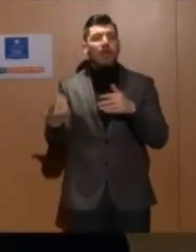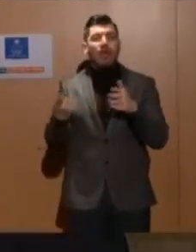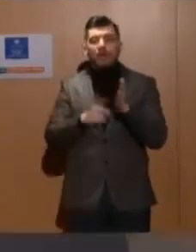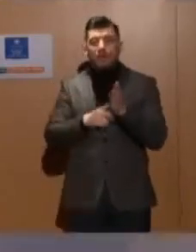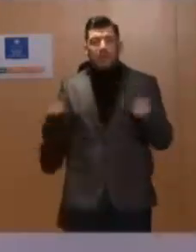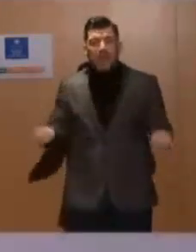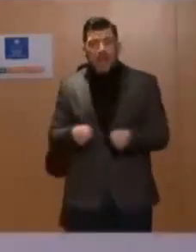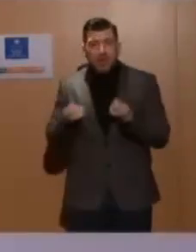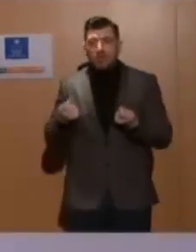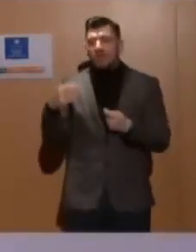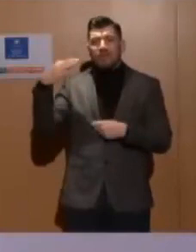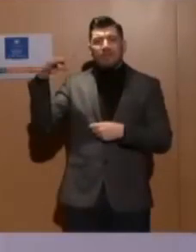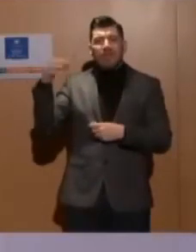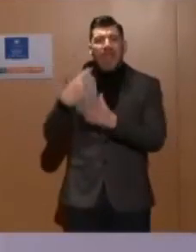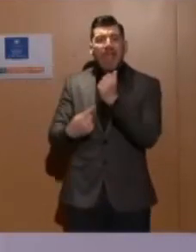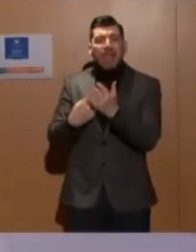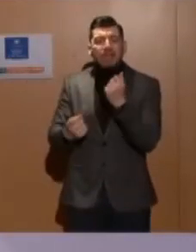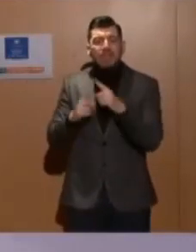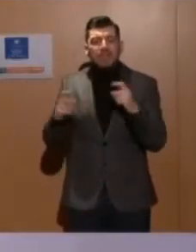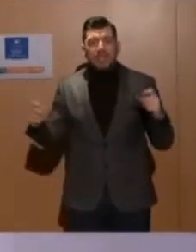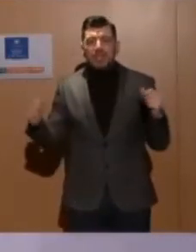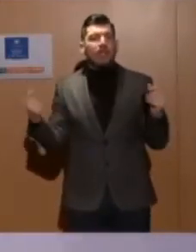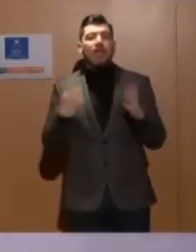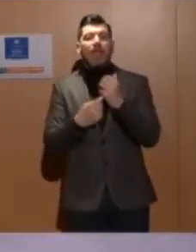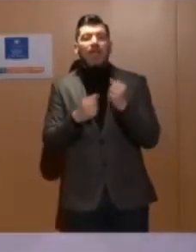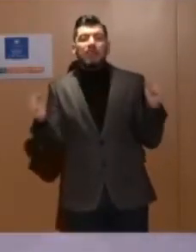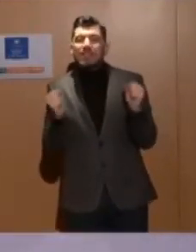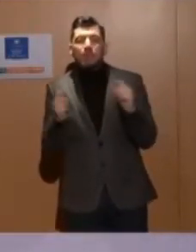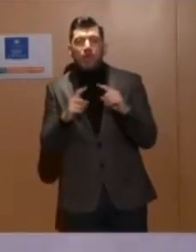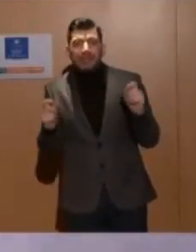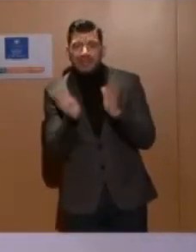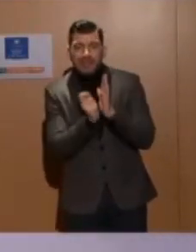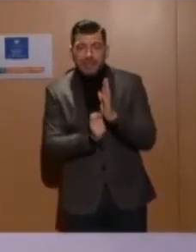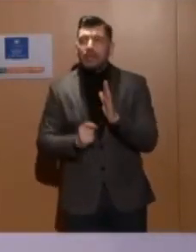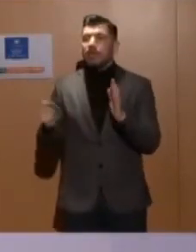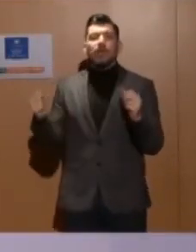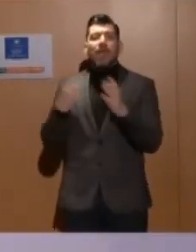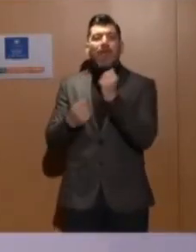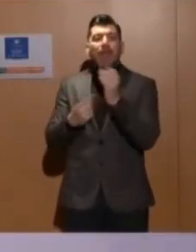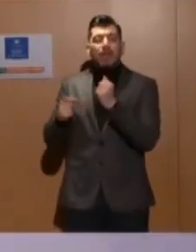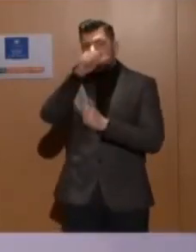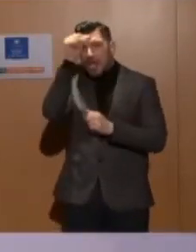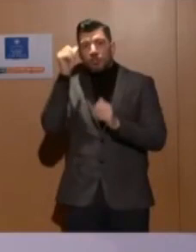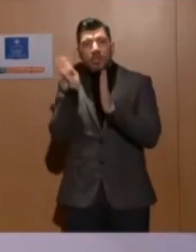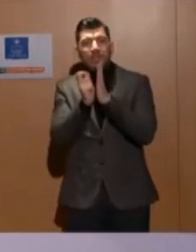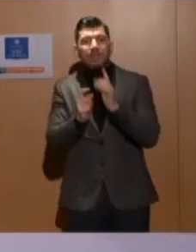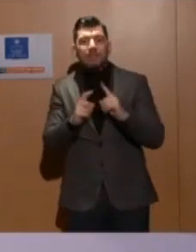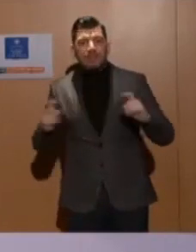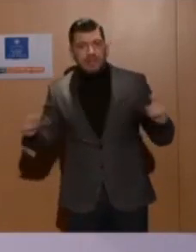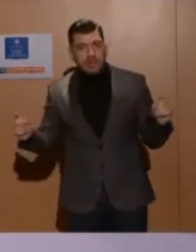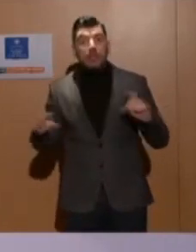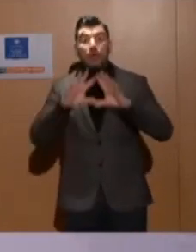σημεία, ποια είναι τα αδύναμα το χειμώνα, ποια είναι τα αδύναμα το καλοκαίρι, δεν έχει ξαναγίνει. Και υπό την έννοια αυτή σας αξίζουν όλους πολλά